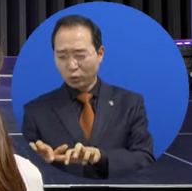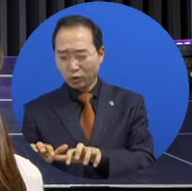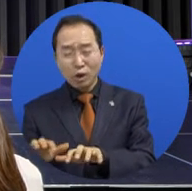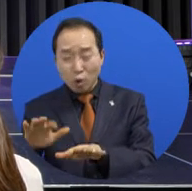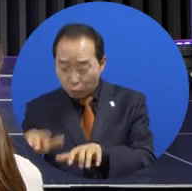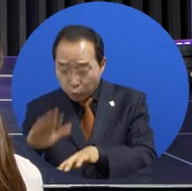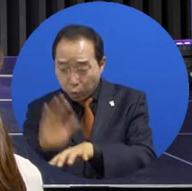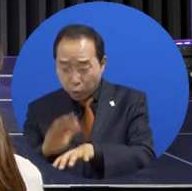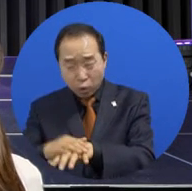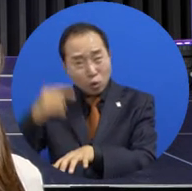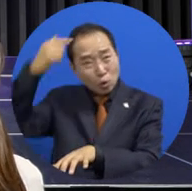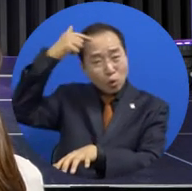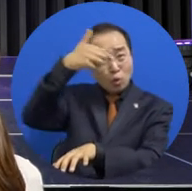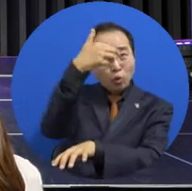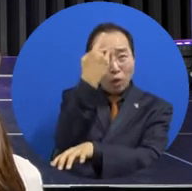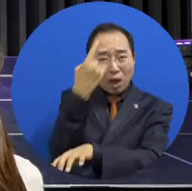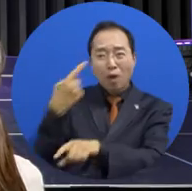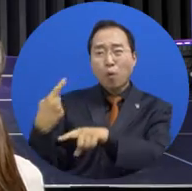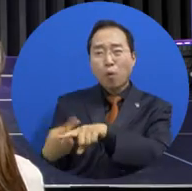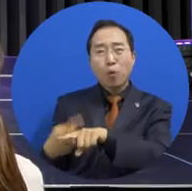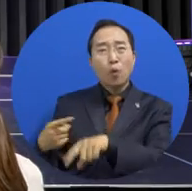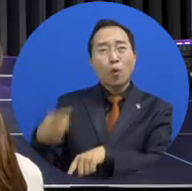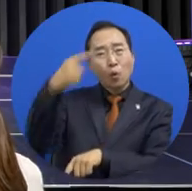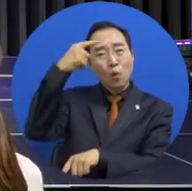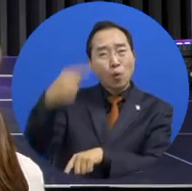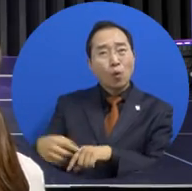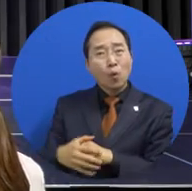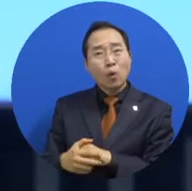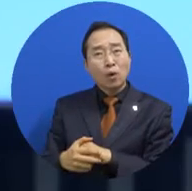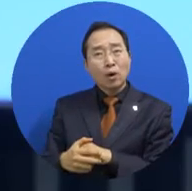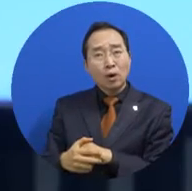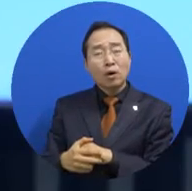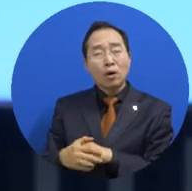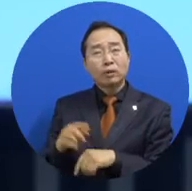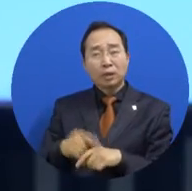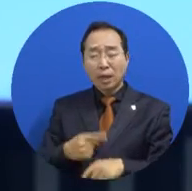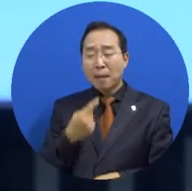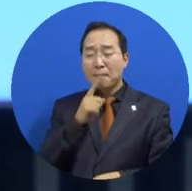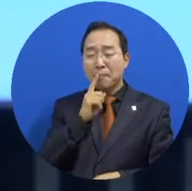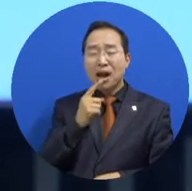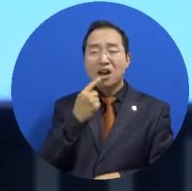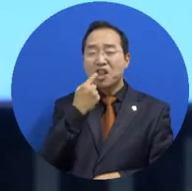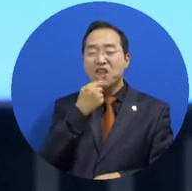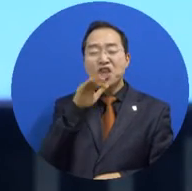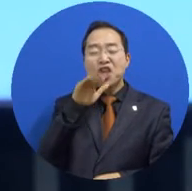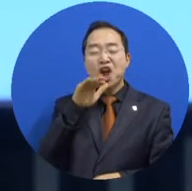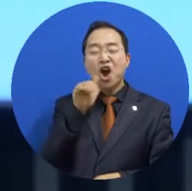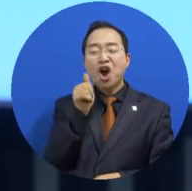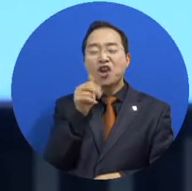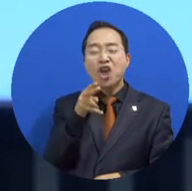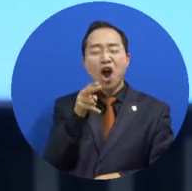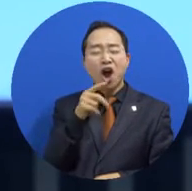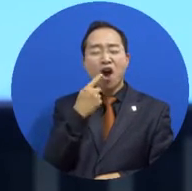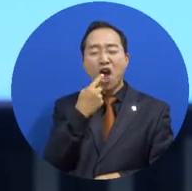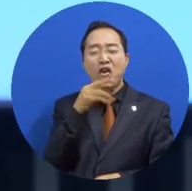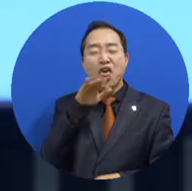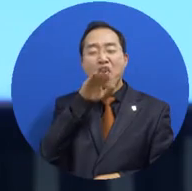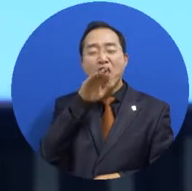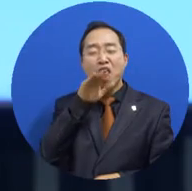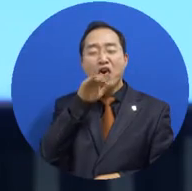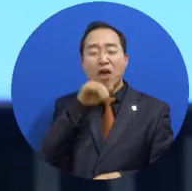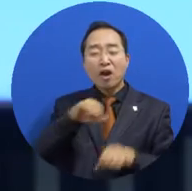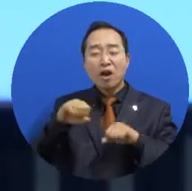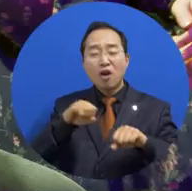또 다른 뇌예요. 그래서 이 뇌, 말, 혀, 혀죠, 혀. 네. 혀도 운동을 해야